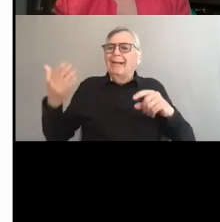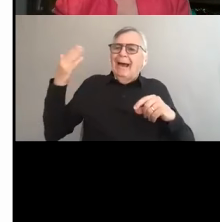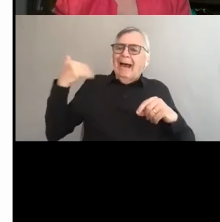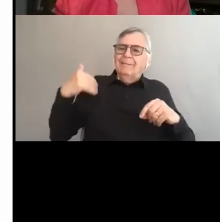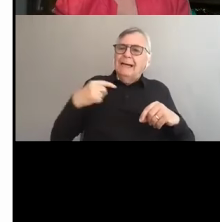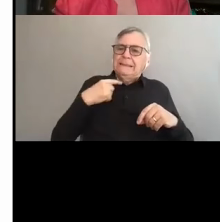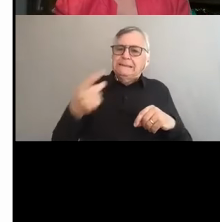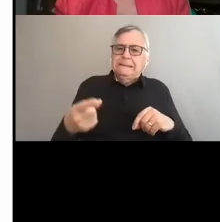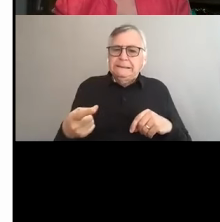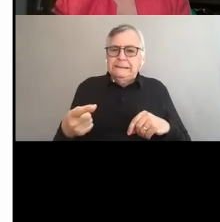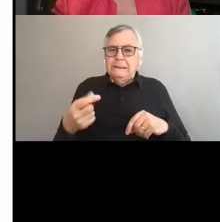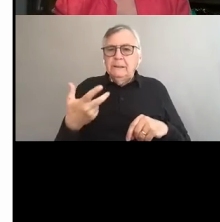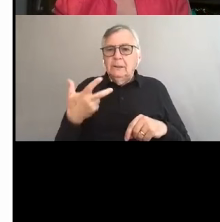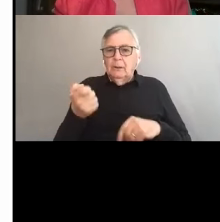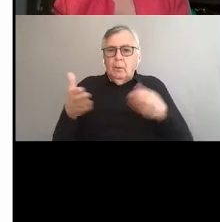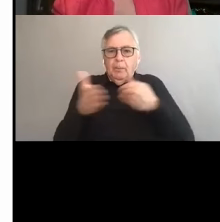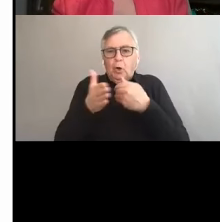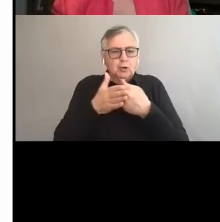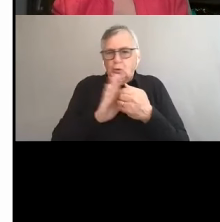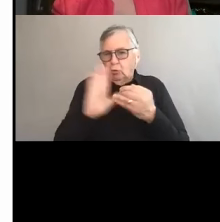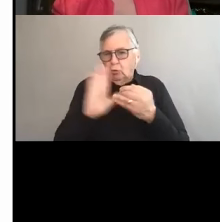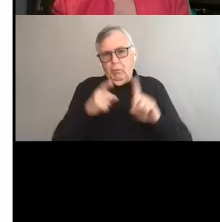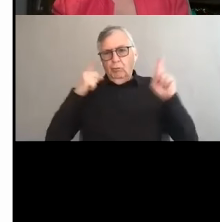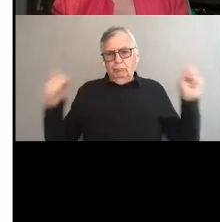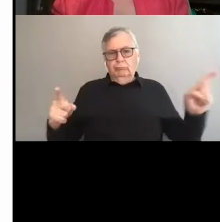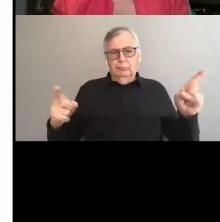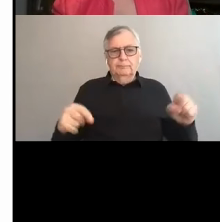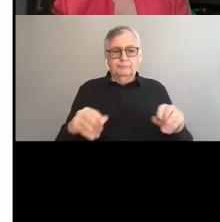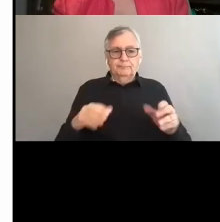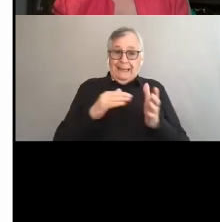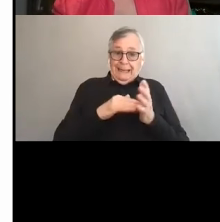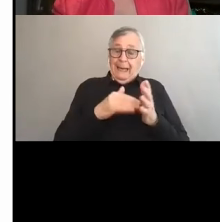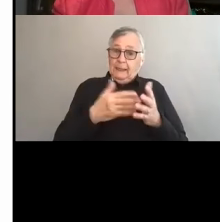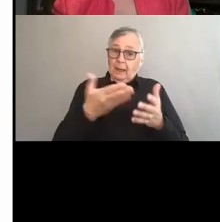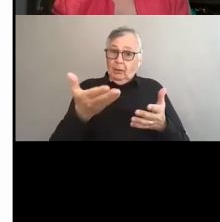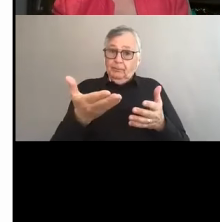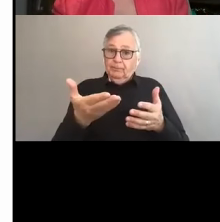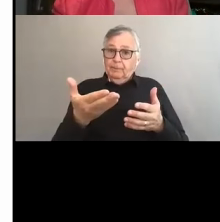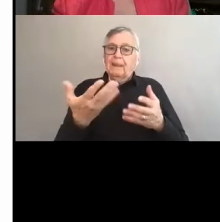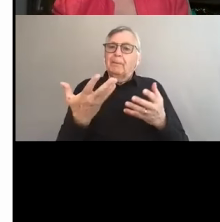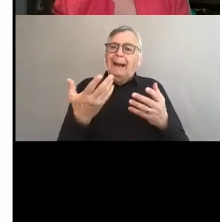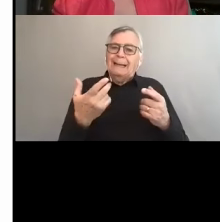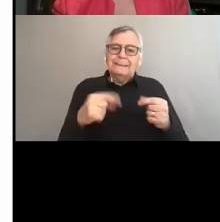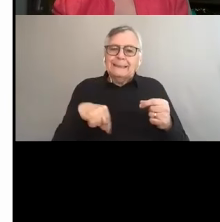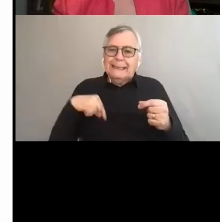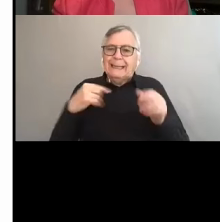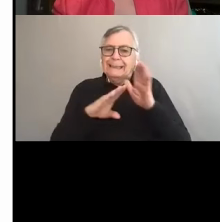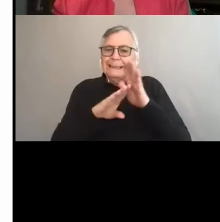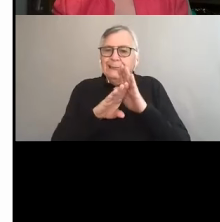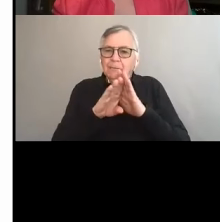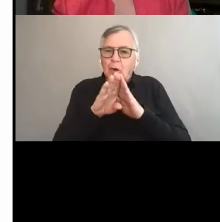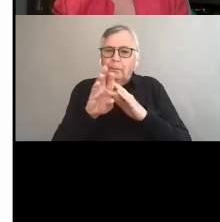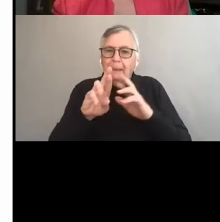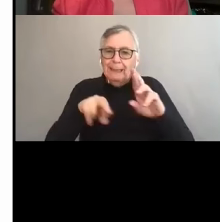croire, de donner des doses rapprochées. Maintenant, encore une fois, ça prend un certain temps à développer la réponse